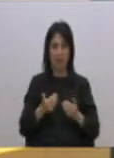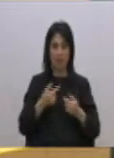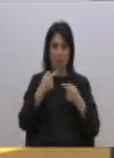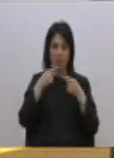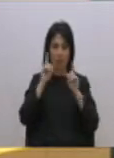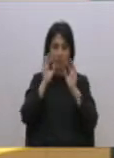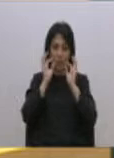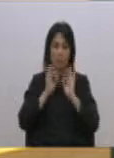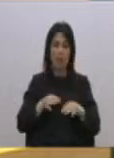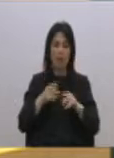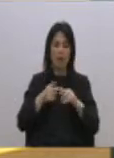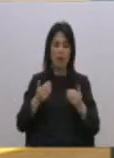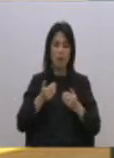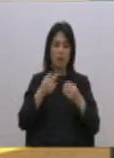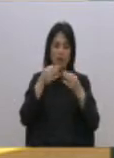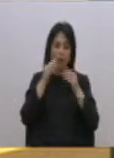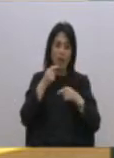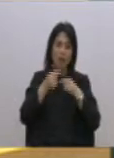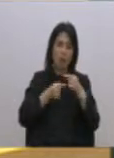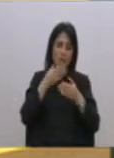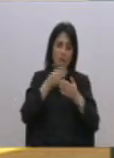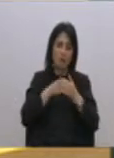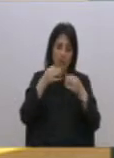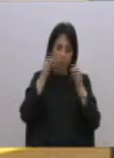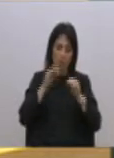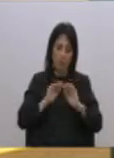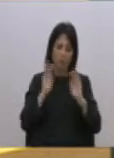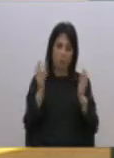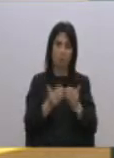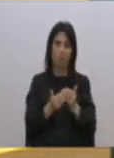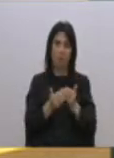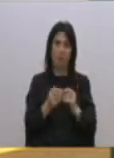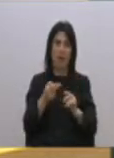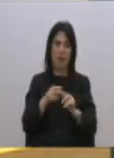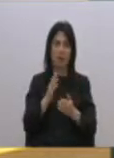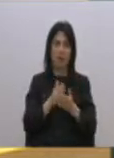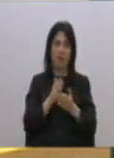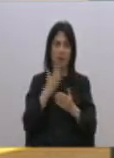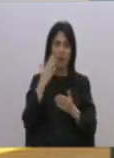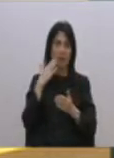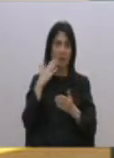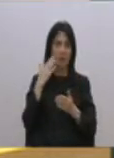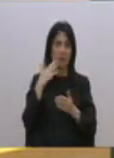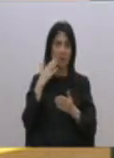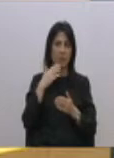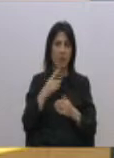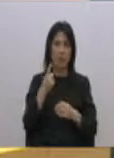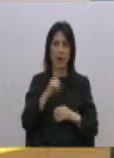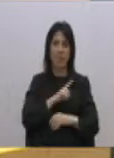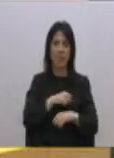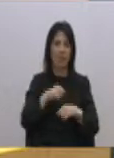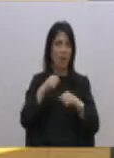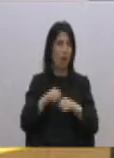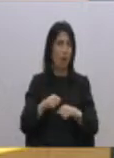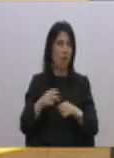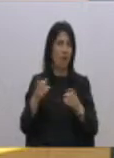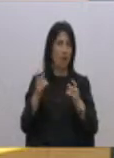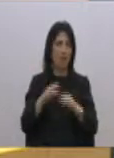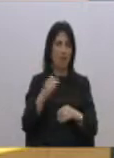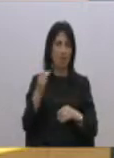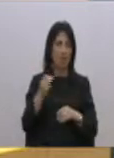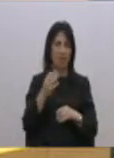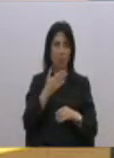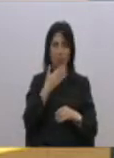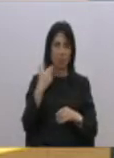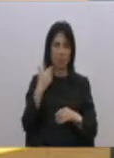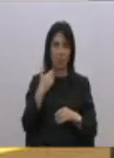აწყობას მხოლოდ საკუთარი თავებისთვის და საკუთარი გარემოცვისთვის. აი ეს არის სიმართლე. მარტო ძალაუფლების დარჩენის ინტერესი არ